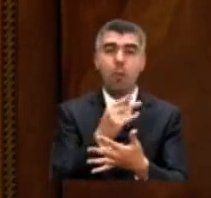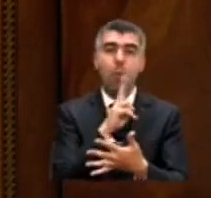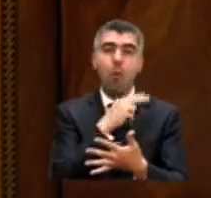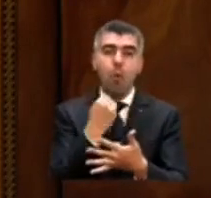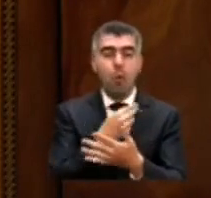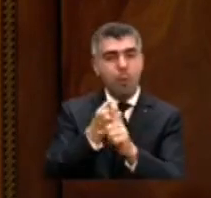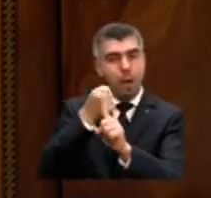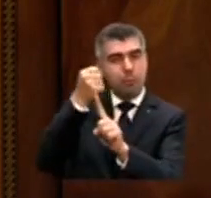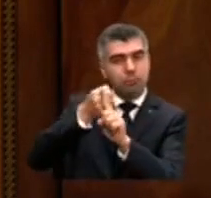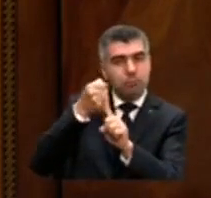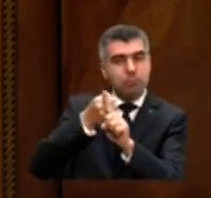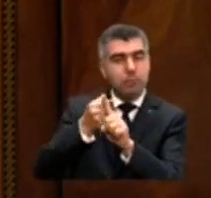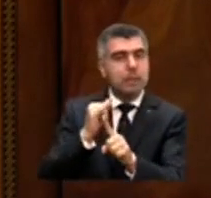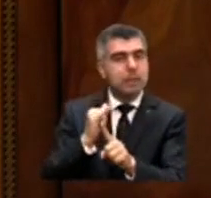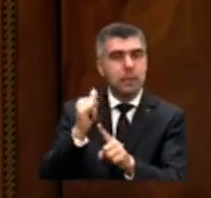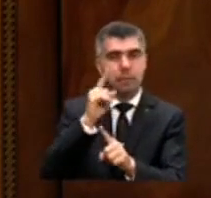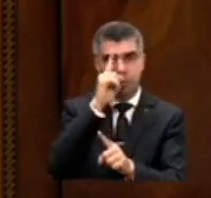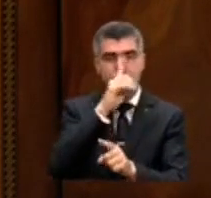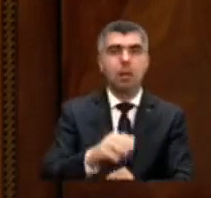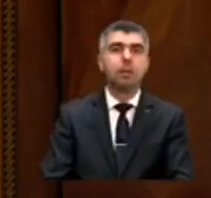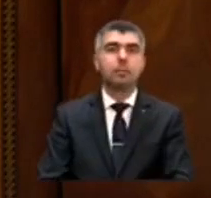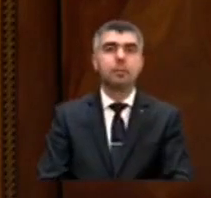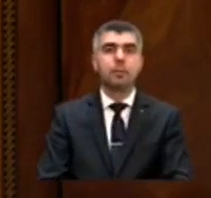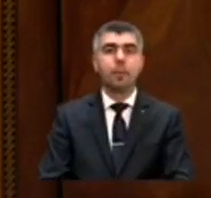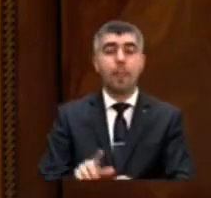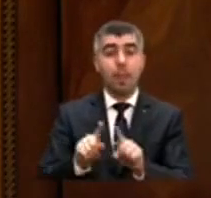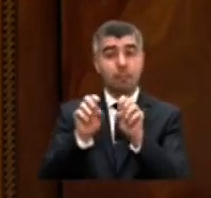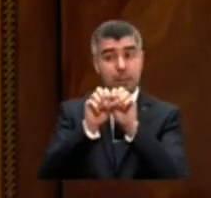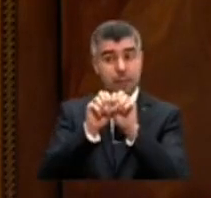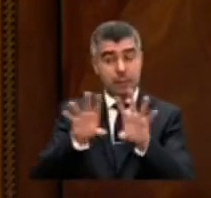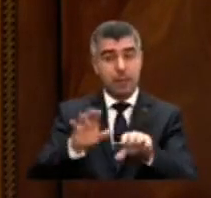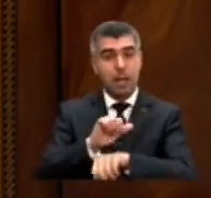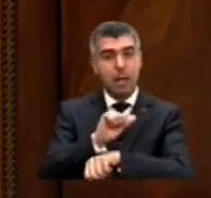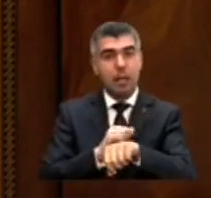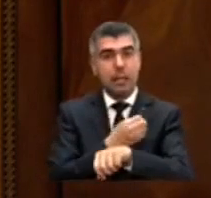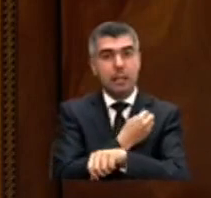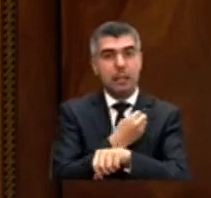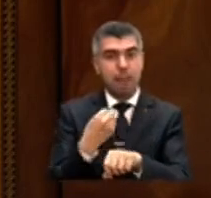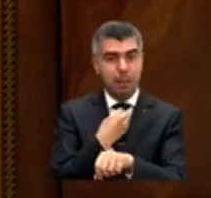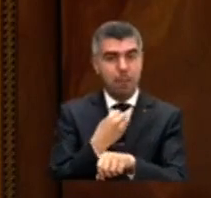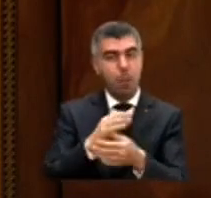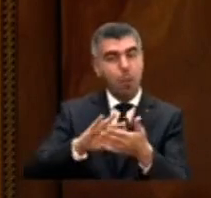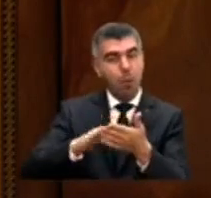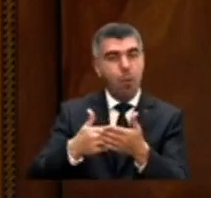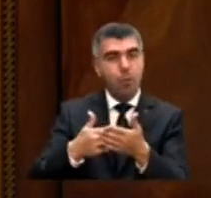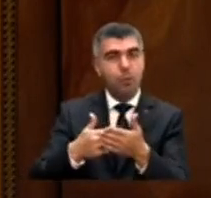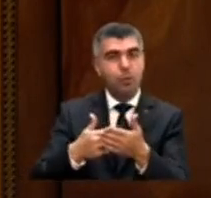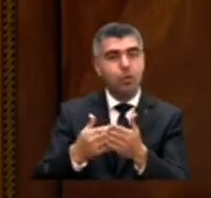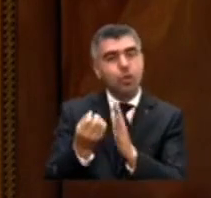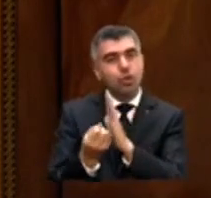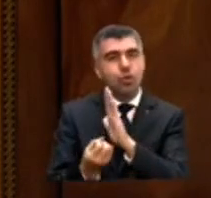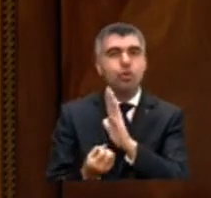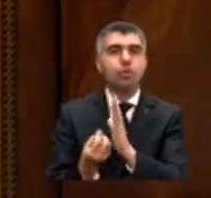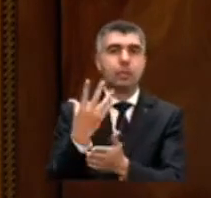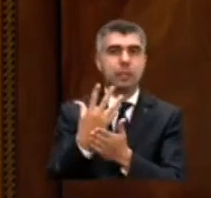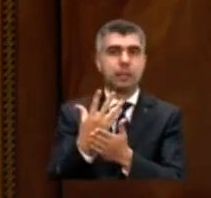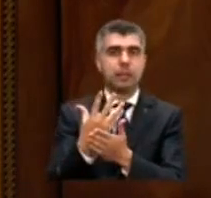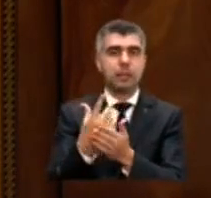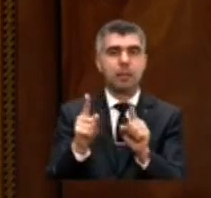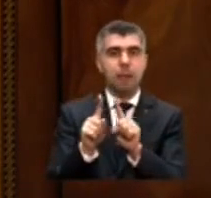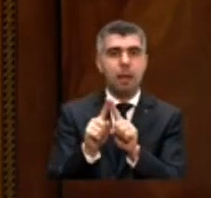جد وتفان على تحقيقه. لأن تعميم الحماية الاجتماعية سيولد زيادة في الطلب على